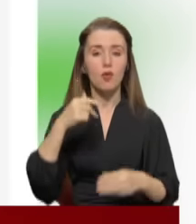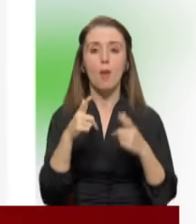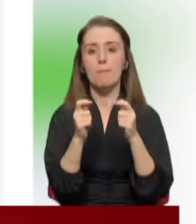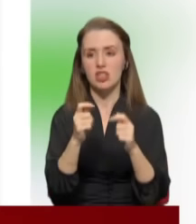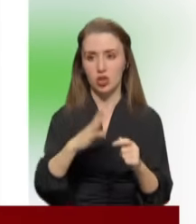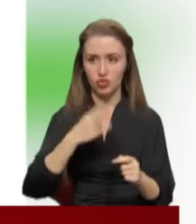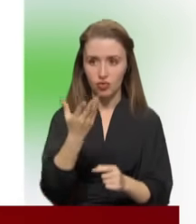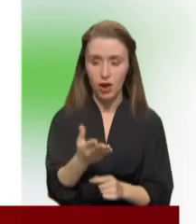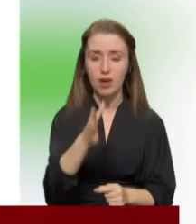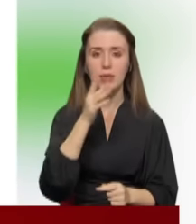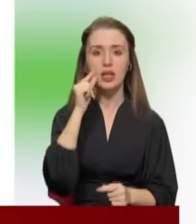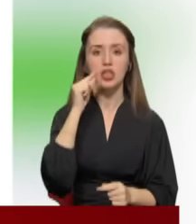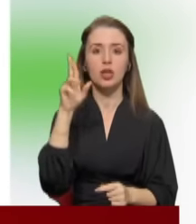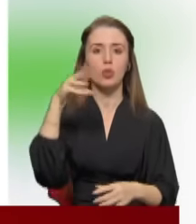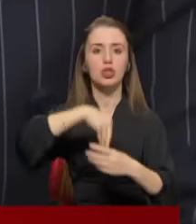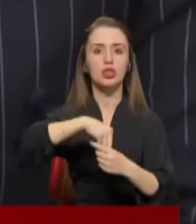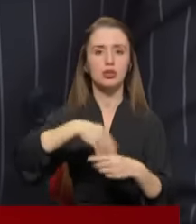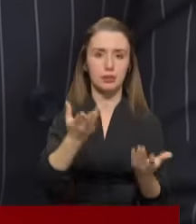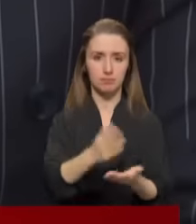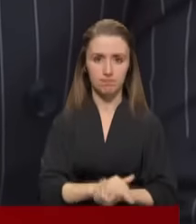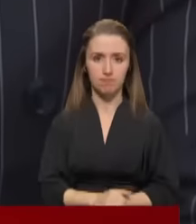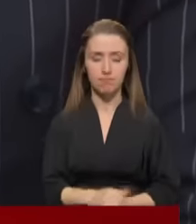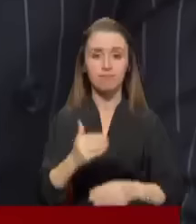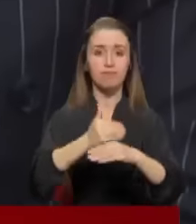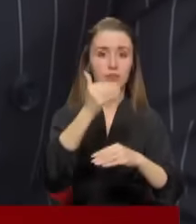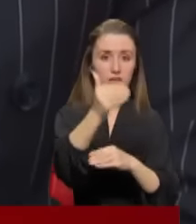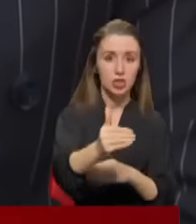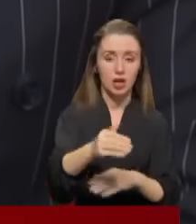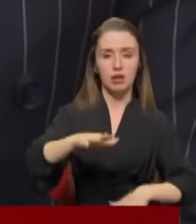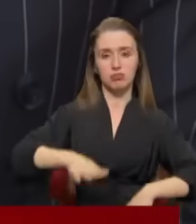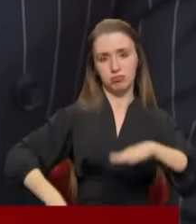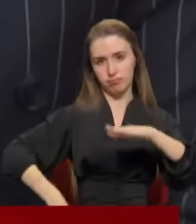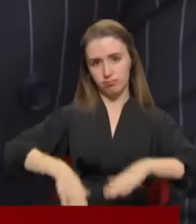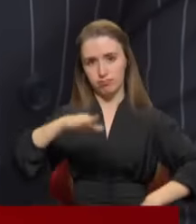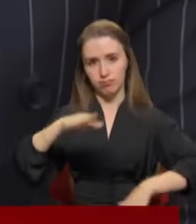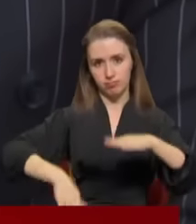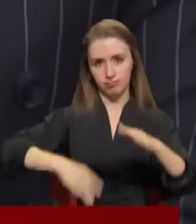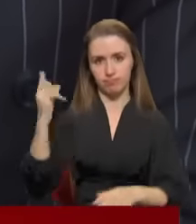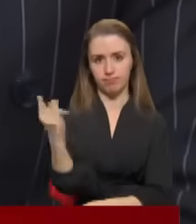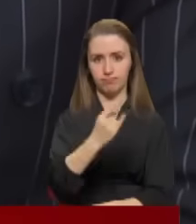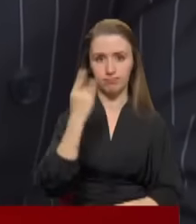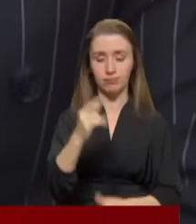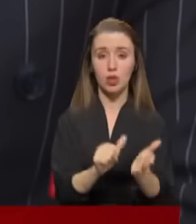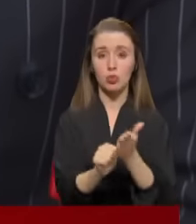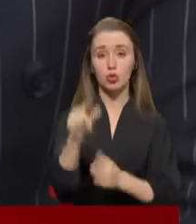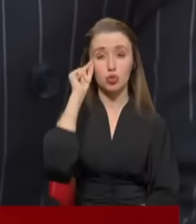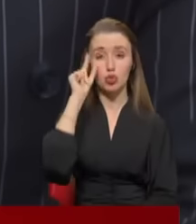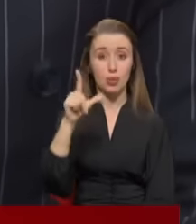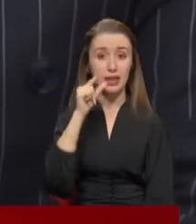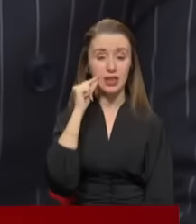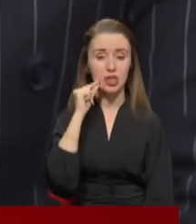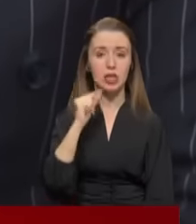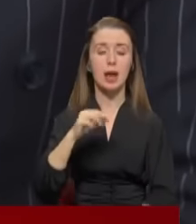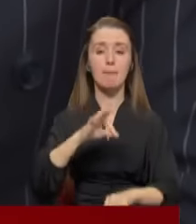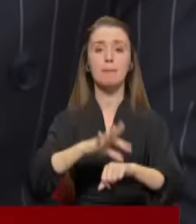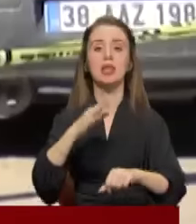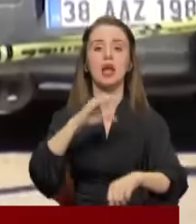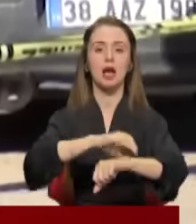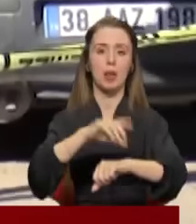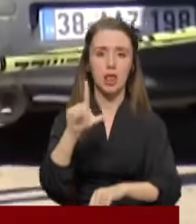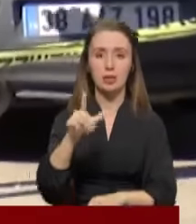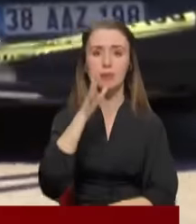yazışmalarının olduğu bilirkişi raporunun içeriği de. Dışarıda elini kolunu sallayarak gezen tüm failleri bir an önce